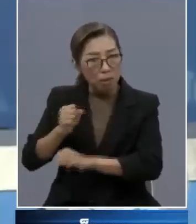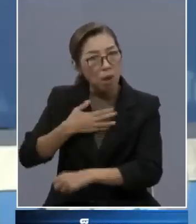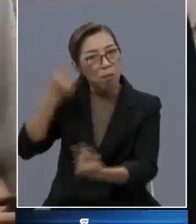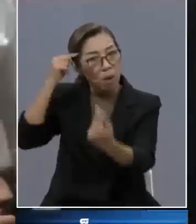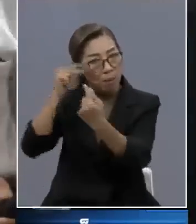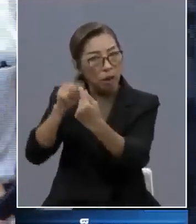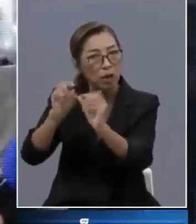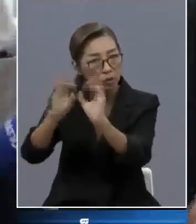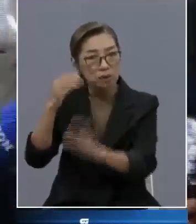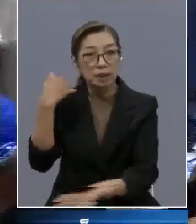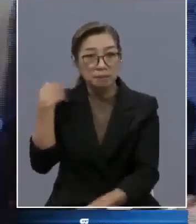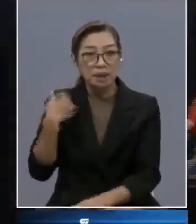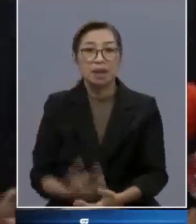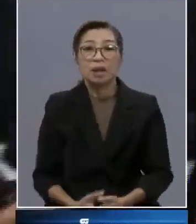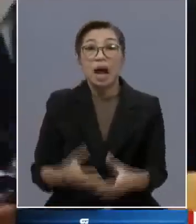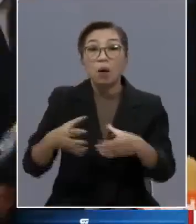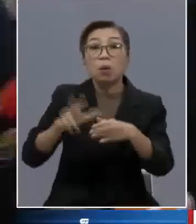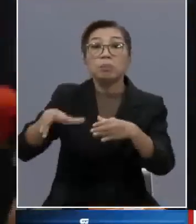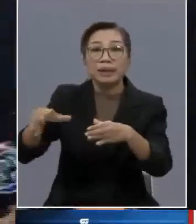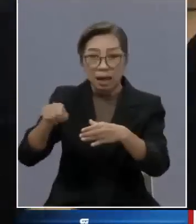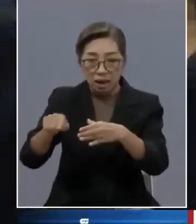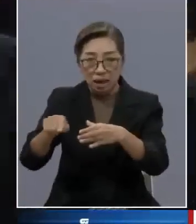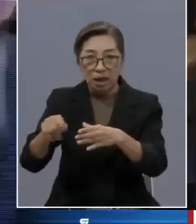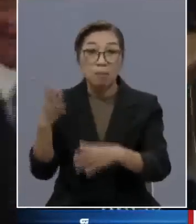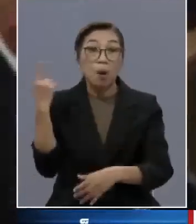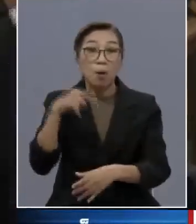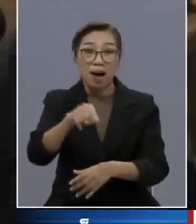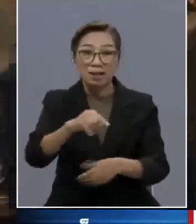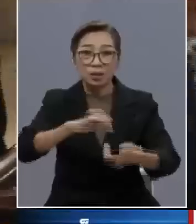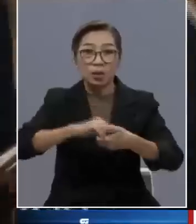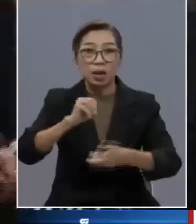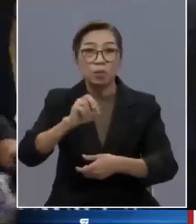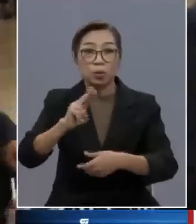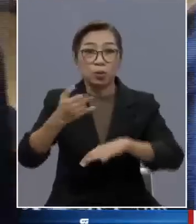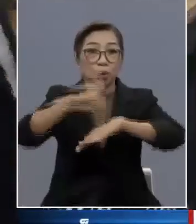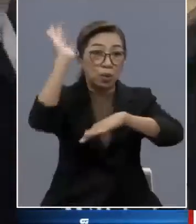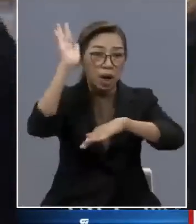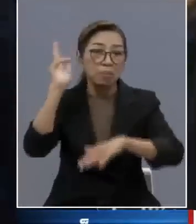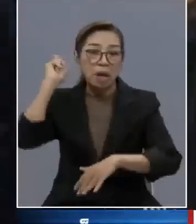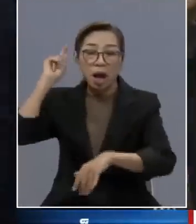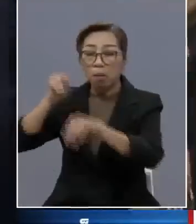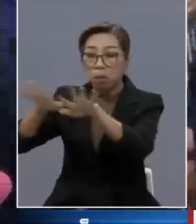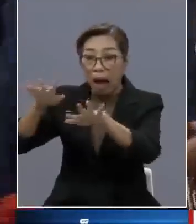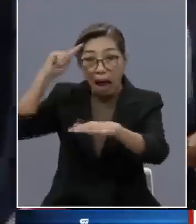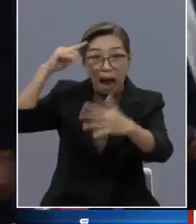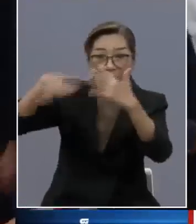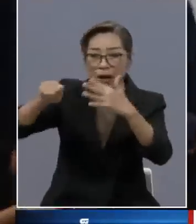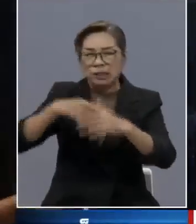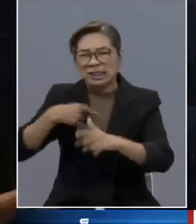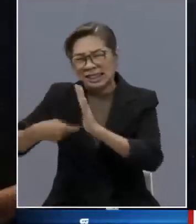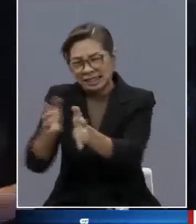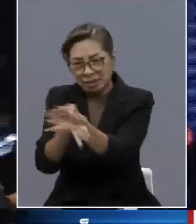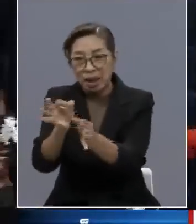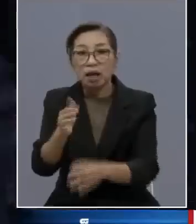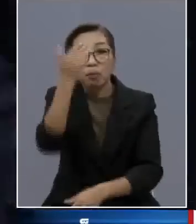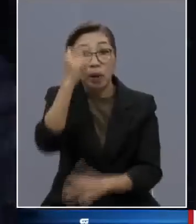มีประเด็นที่ต้องมาแก้ข่าวกันอีกแล้วนะฮะเมื่อวานนี้อยู่ที่เวทีแถลง MOU ก็ต้องแก้ข่าวเขาบอกว่ามีประเด็นเดี๋ยวคนจากพลังประชารัฐจะมา